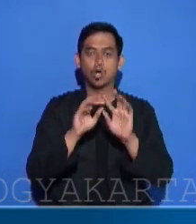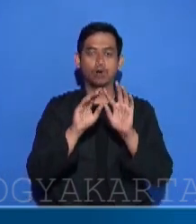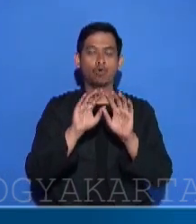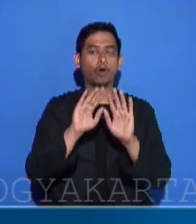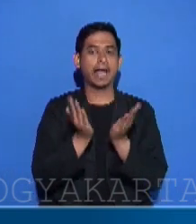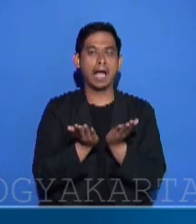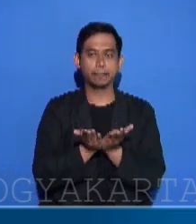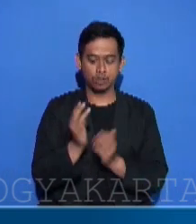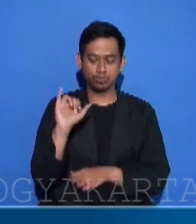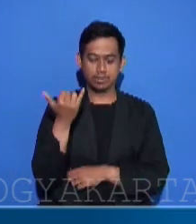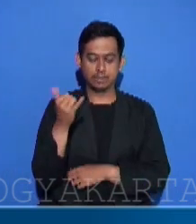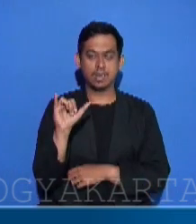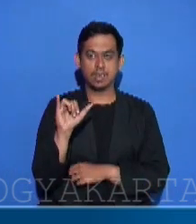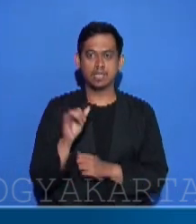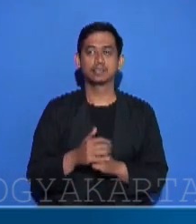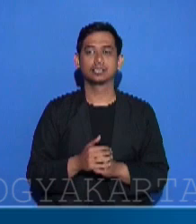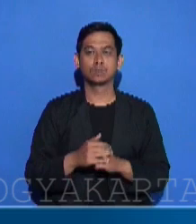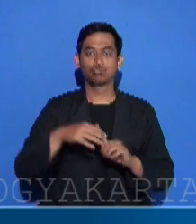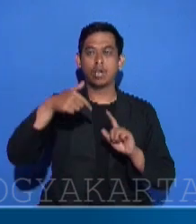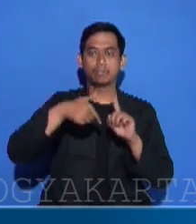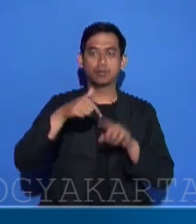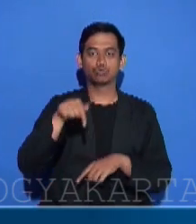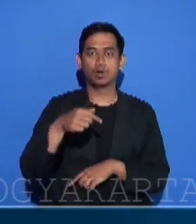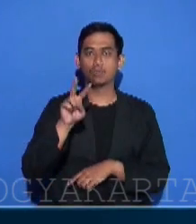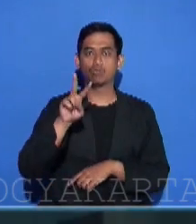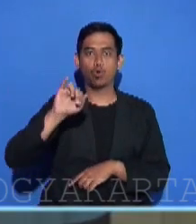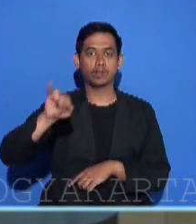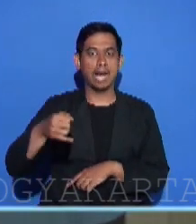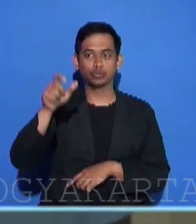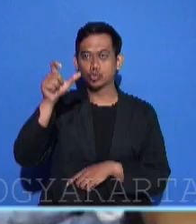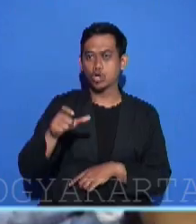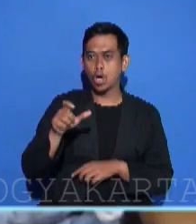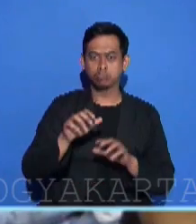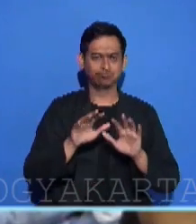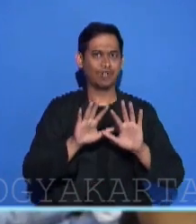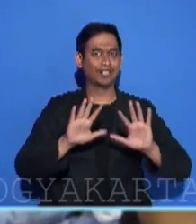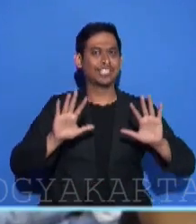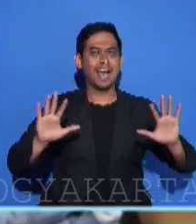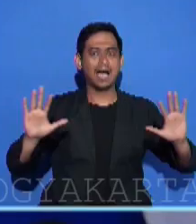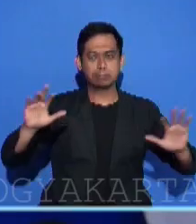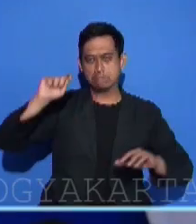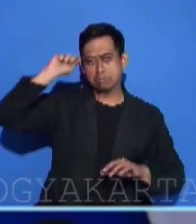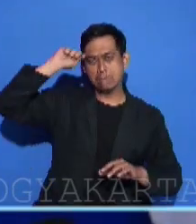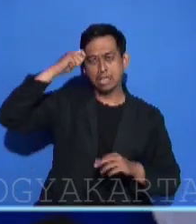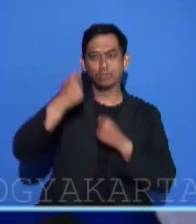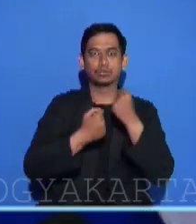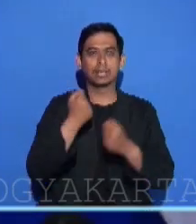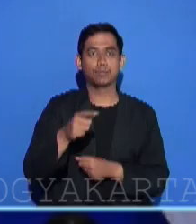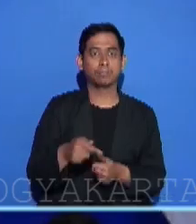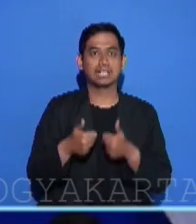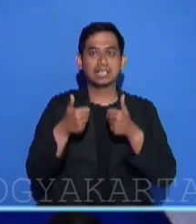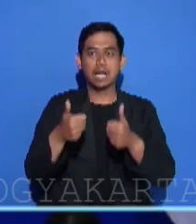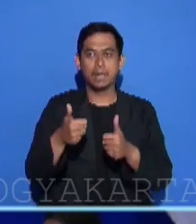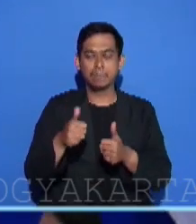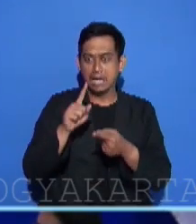Yogyakarta menurutnya 17,2 juta investor kripto ini sangat besar mengingat industri ini baru mulai dikenal luas di